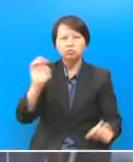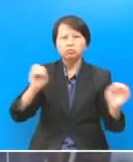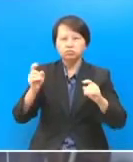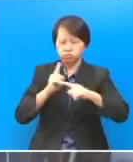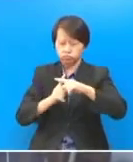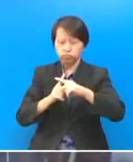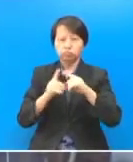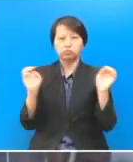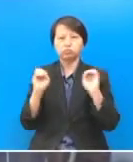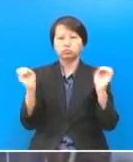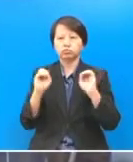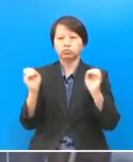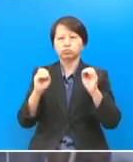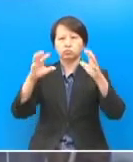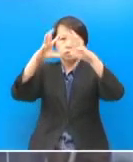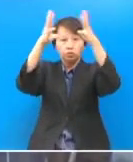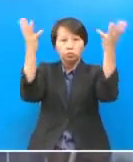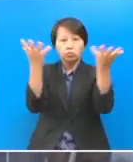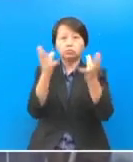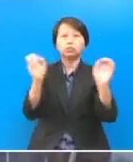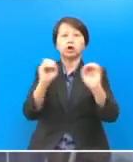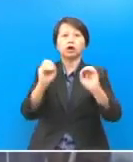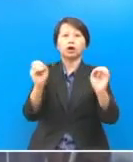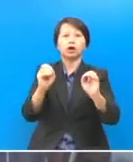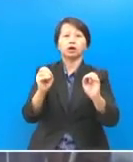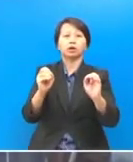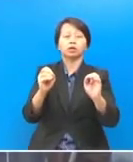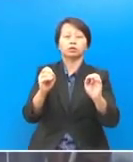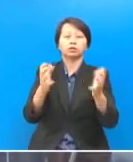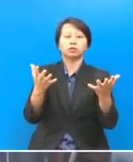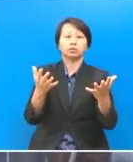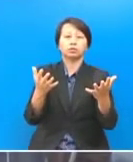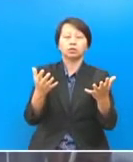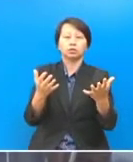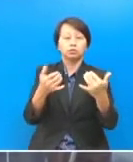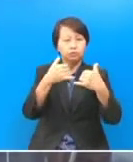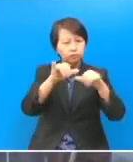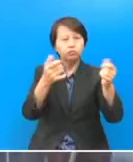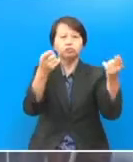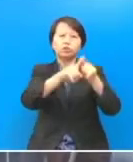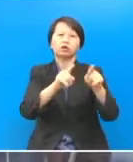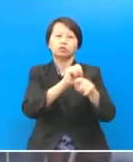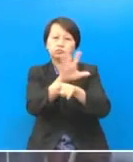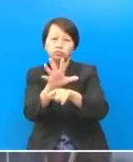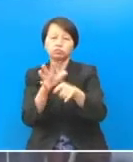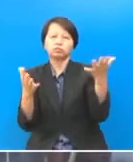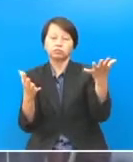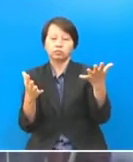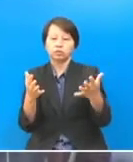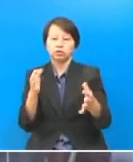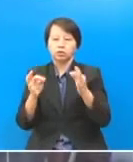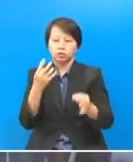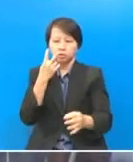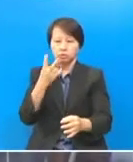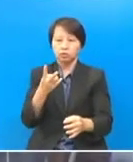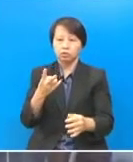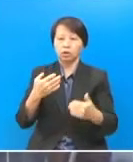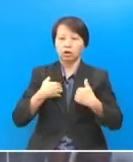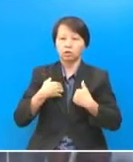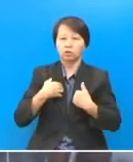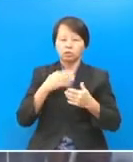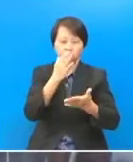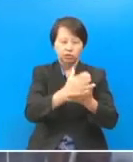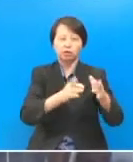positif ke arah itu di peringkat global juga hai memandangkan wujud bungatan dan sumutan